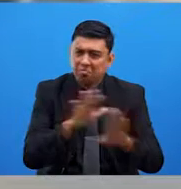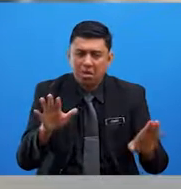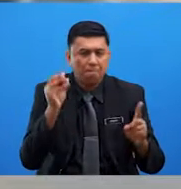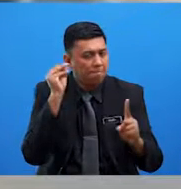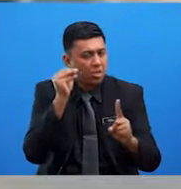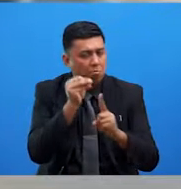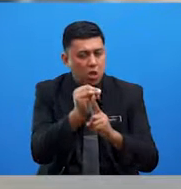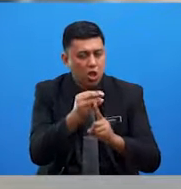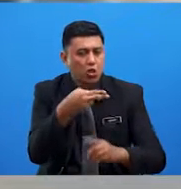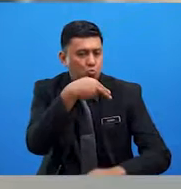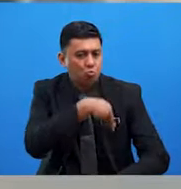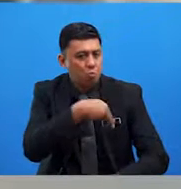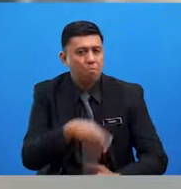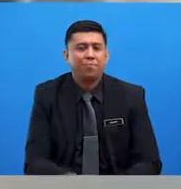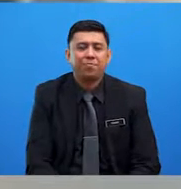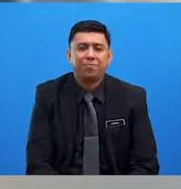tidak bermotifkan untung?